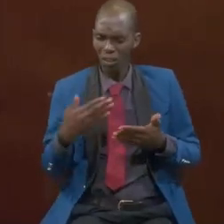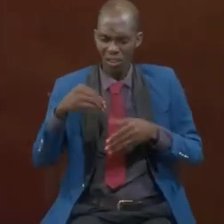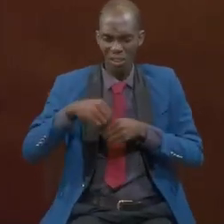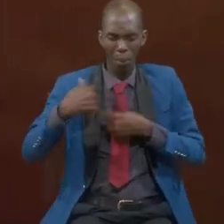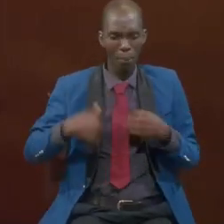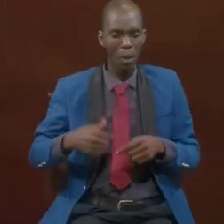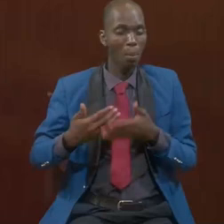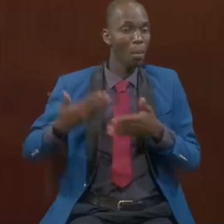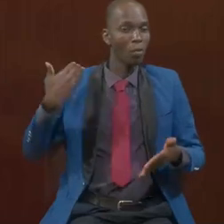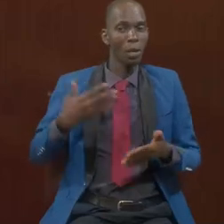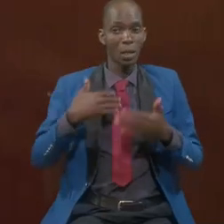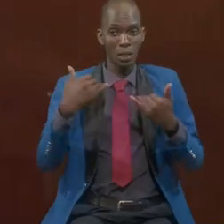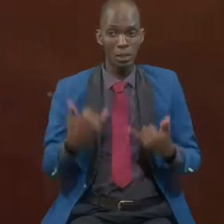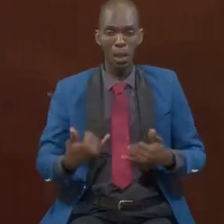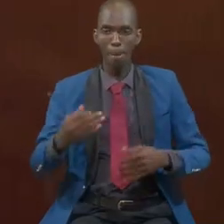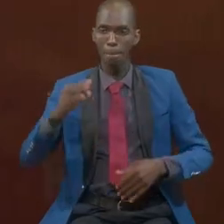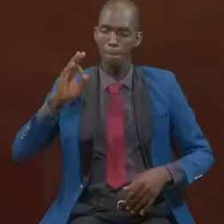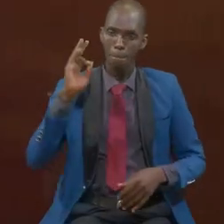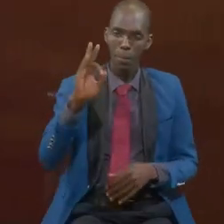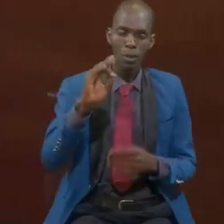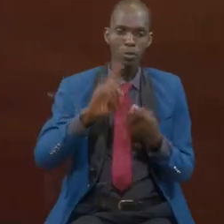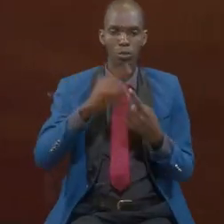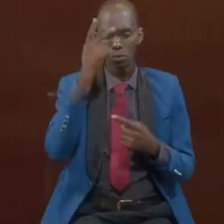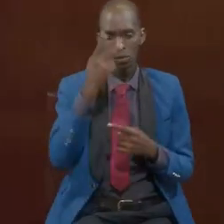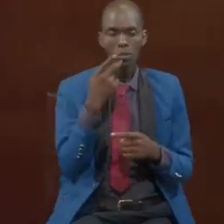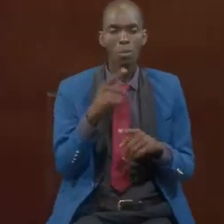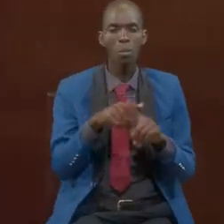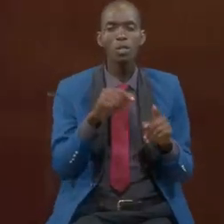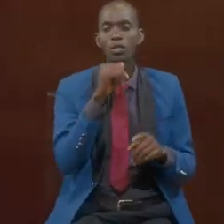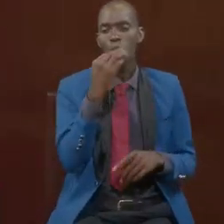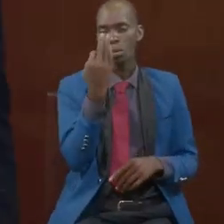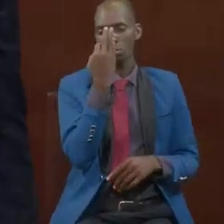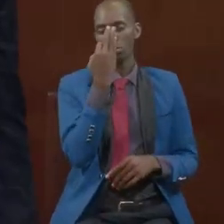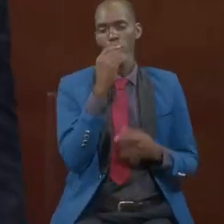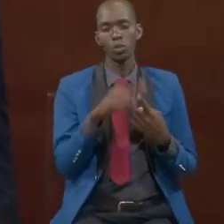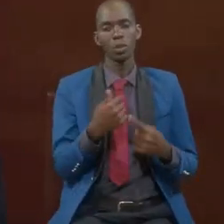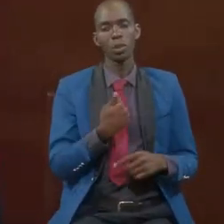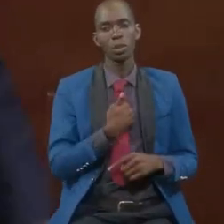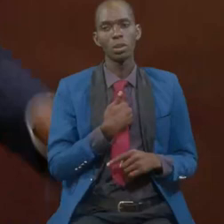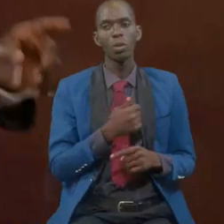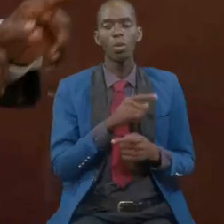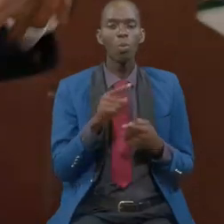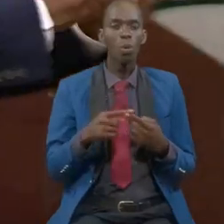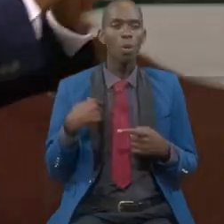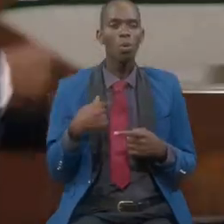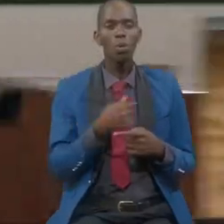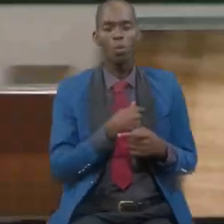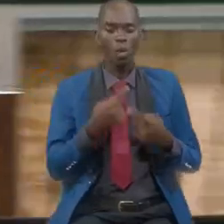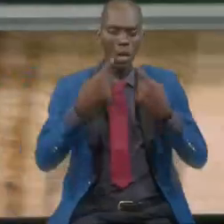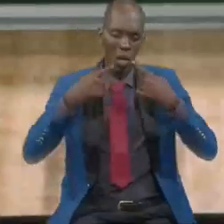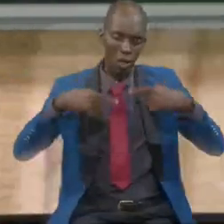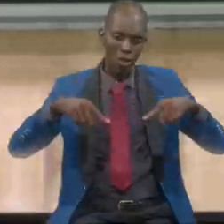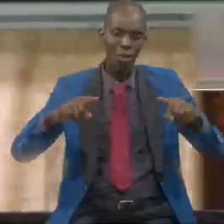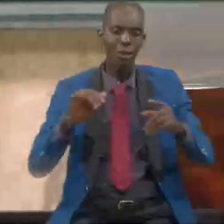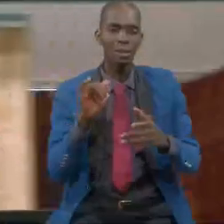a usé de ce privilège pour prêcher aux enfants, pour prêcher aux parents, sans prêcher à lui-même. Lorsque nous proclamons